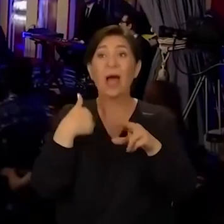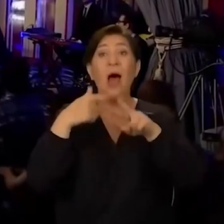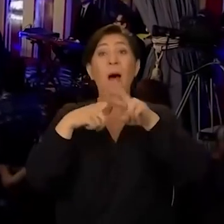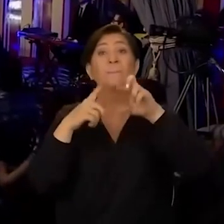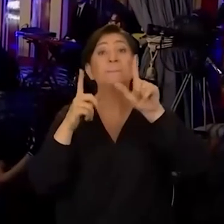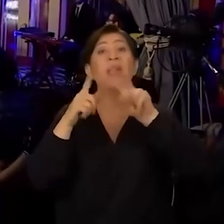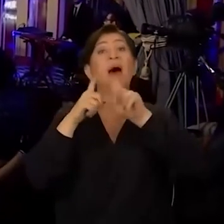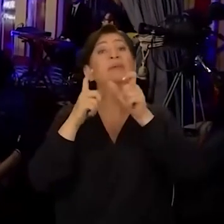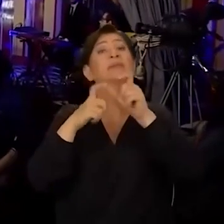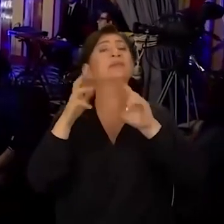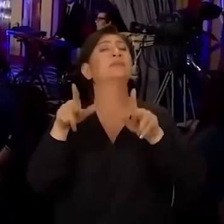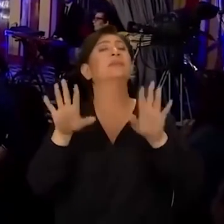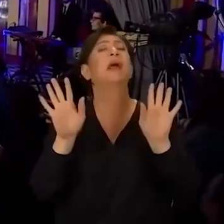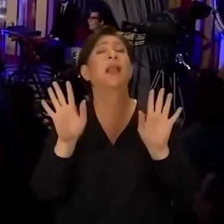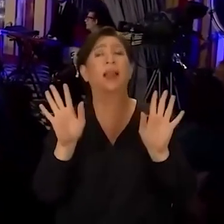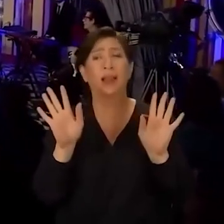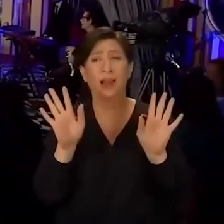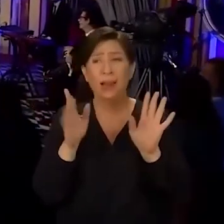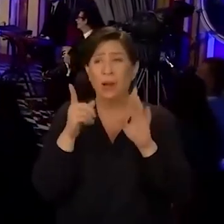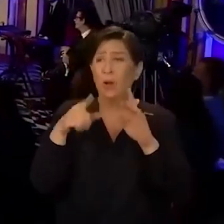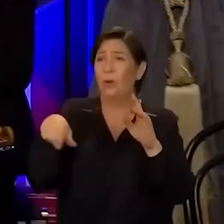dan ulaşmıyor ulaşmıyor